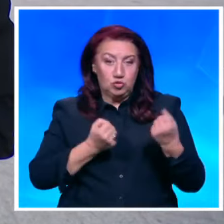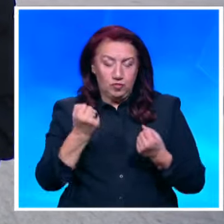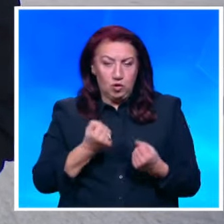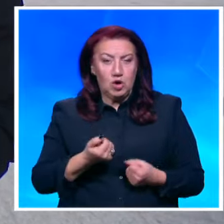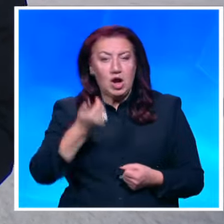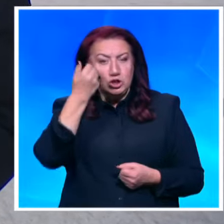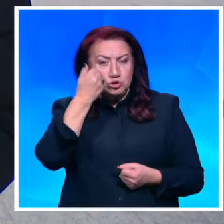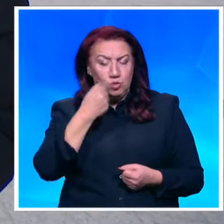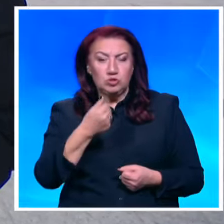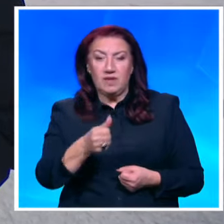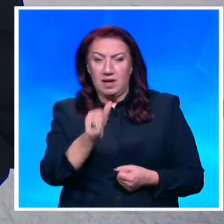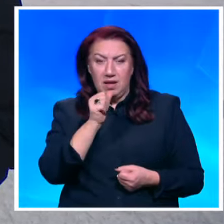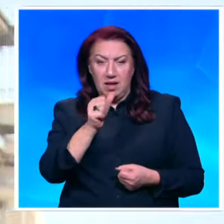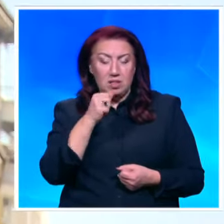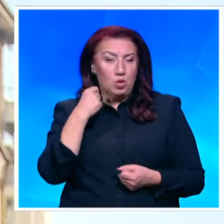и с превишена скорост.